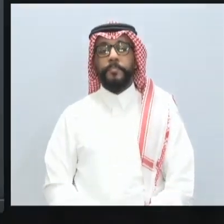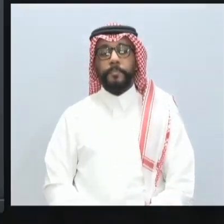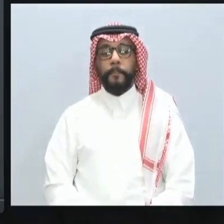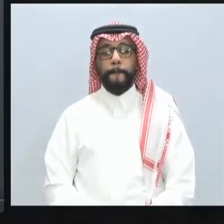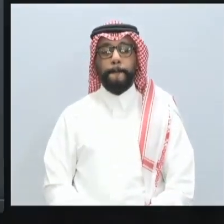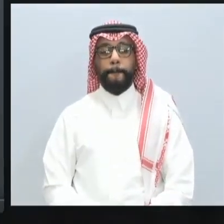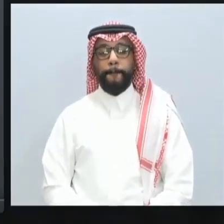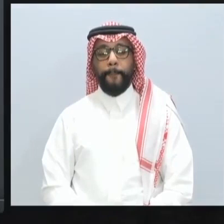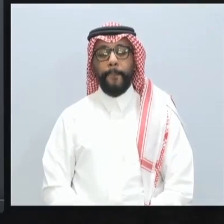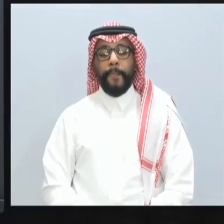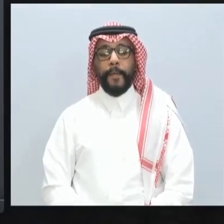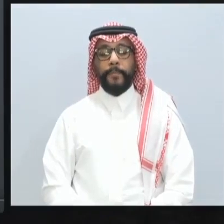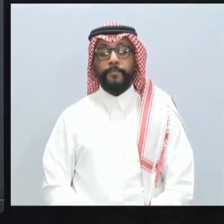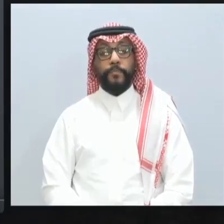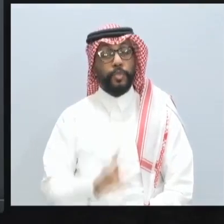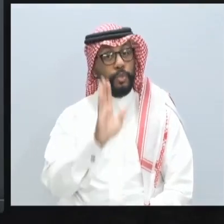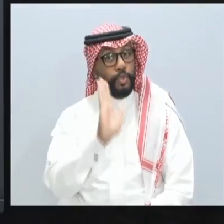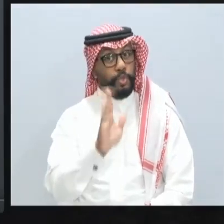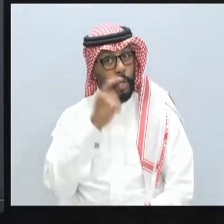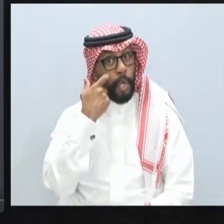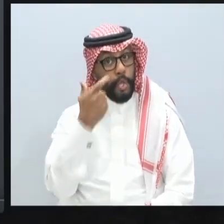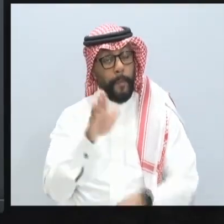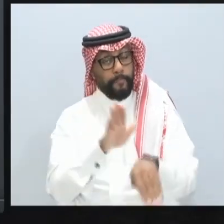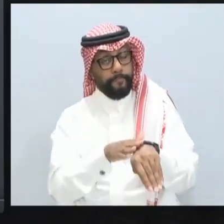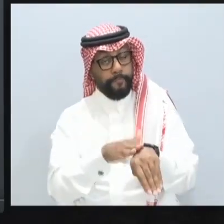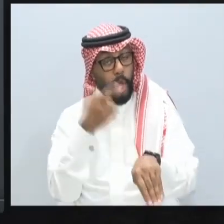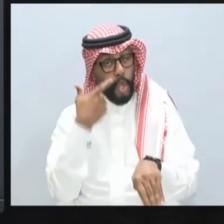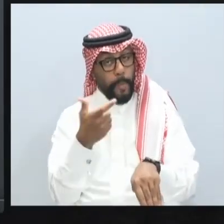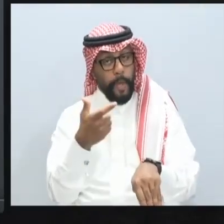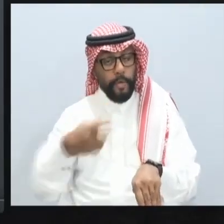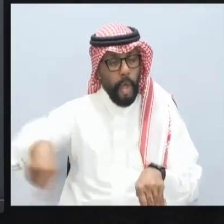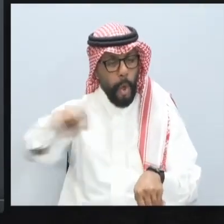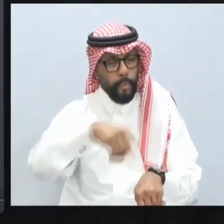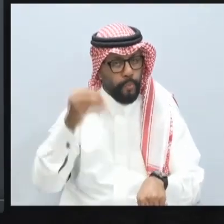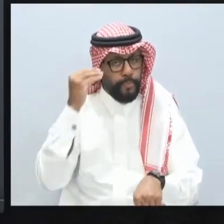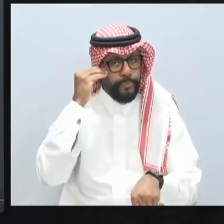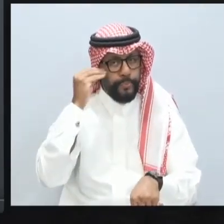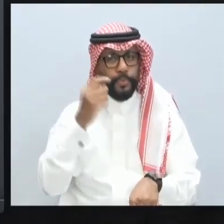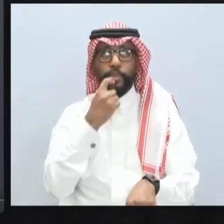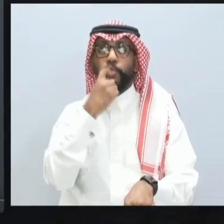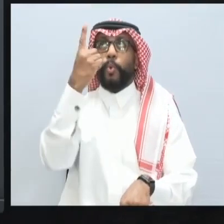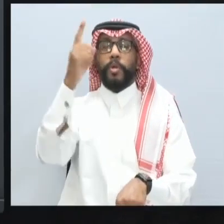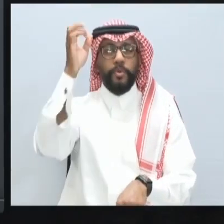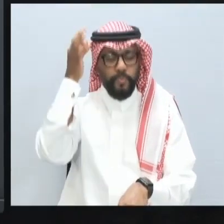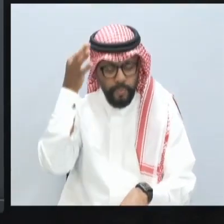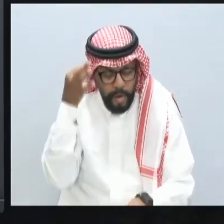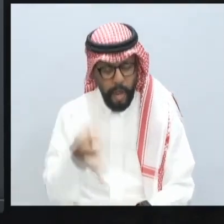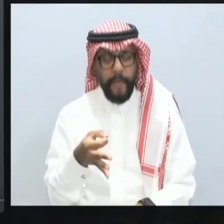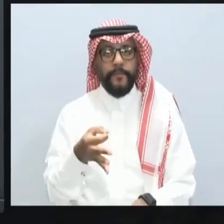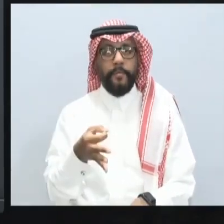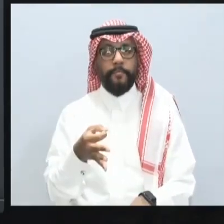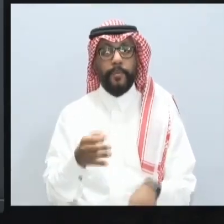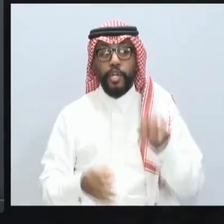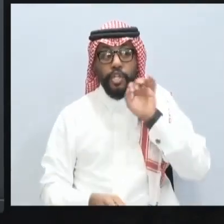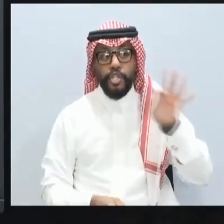والاسماء والصفات فاحذر من هذا الامر من خلال معرفه معرفتي لهذا الشر ثم بعد ذلك